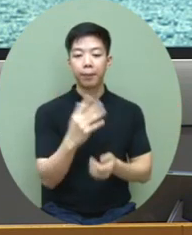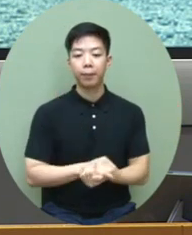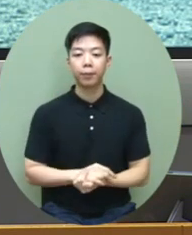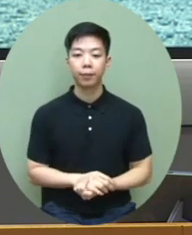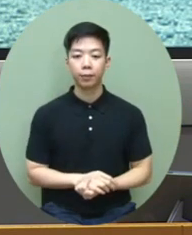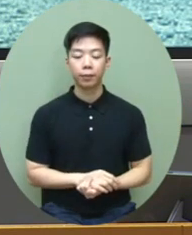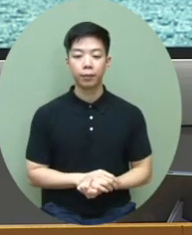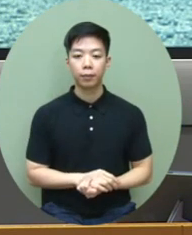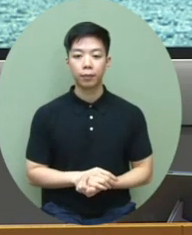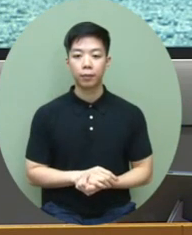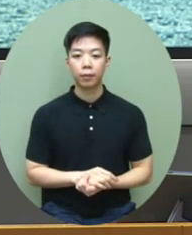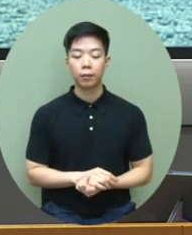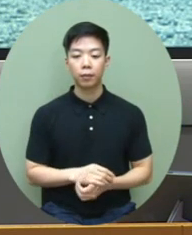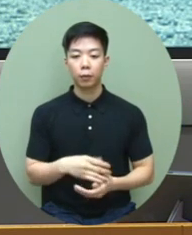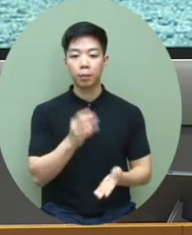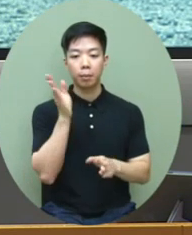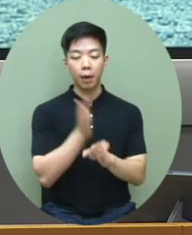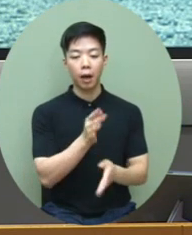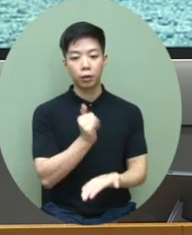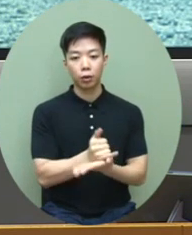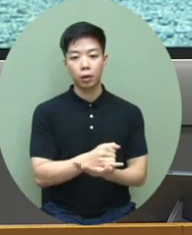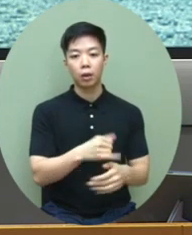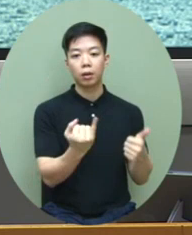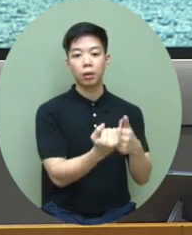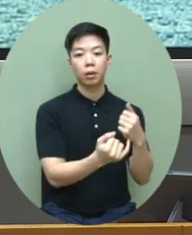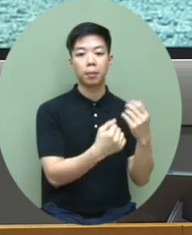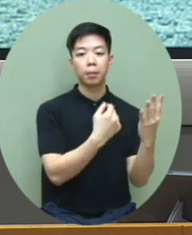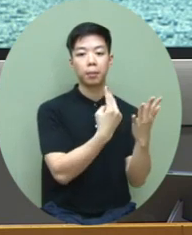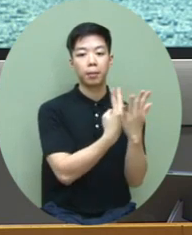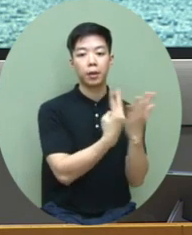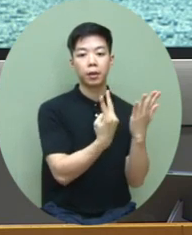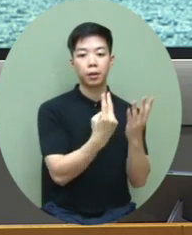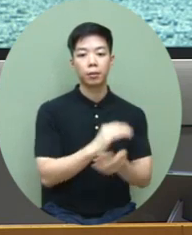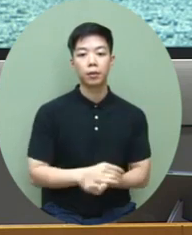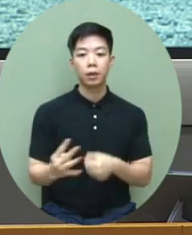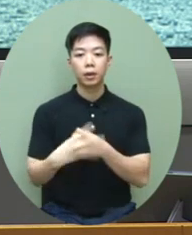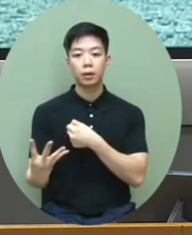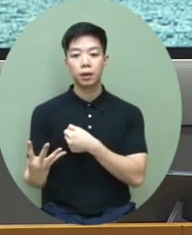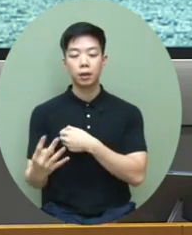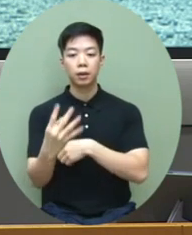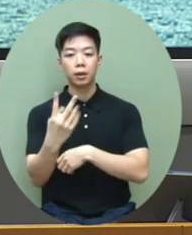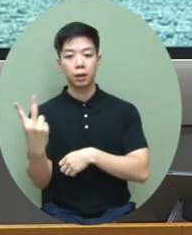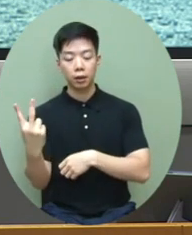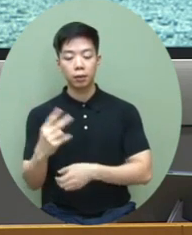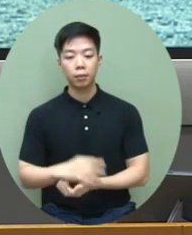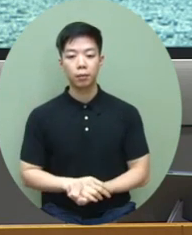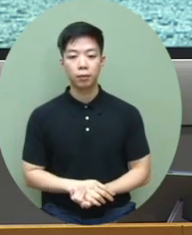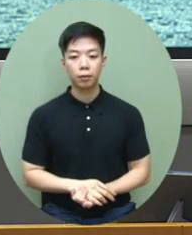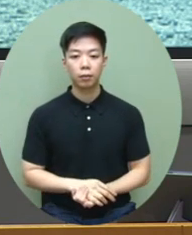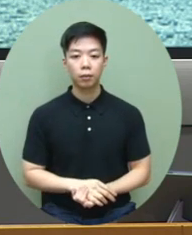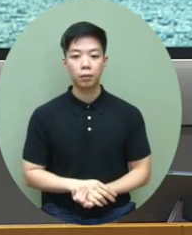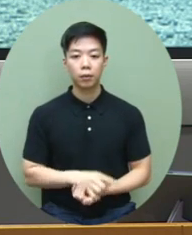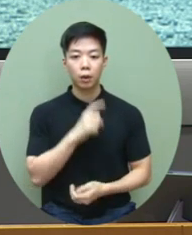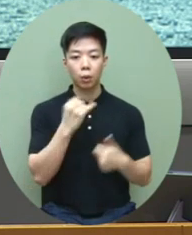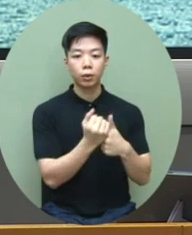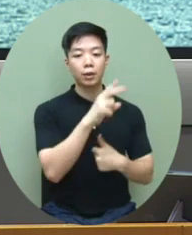學生那裡就包括了搭四號校巴的45名學生和7位沒有搭四號